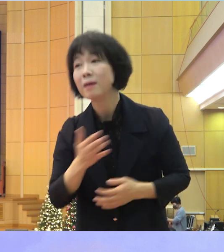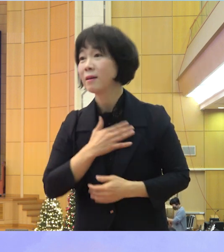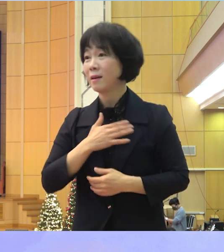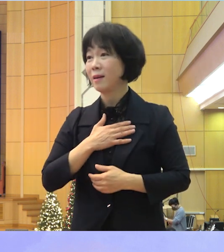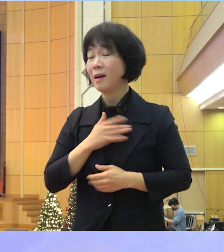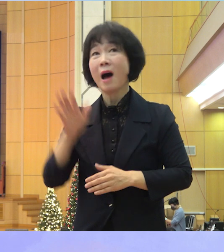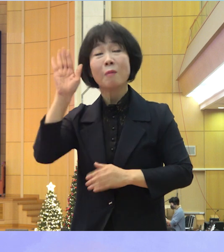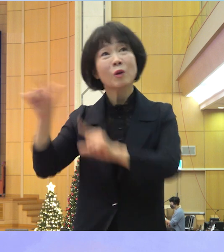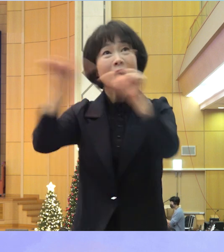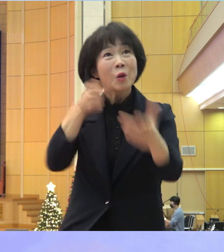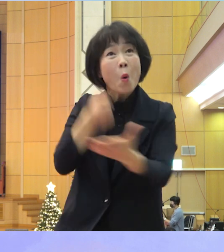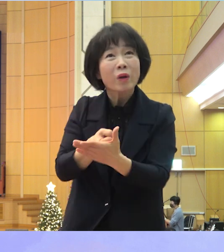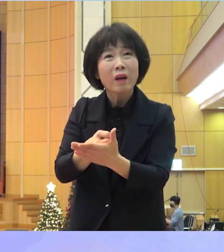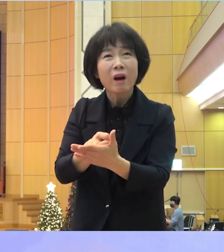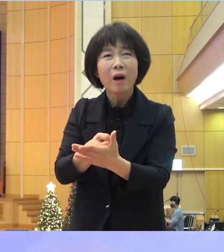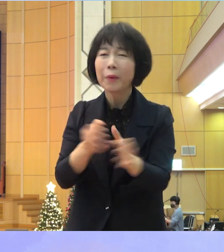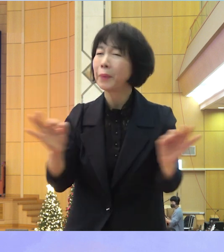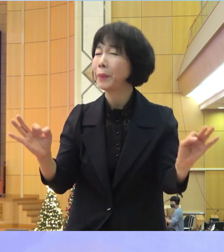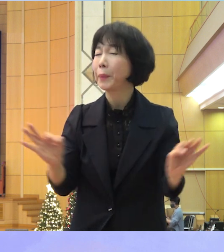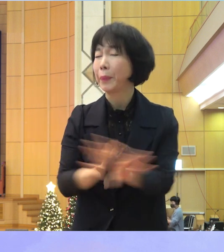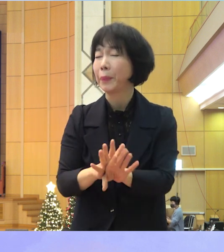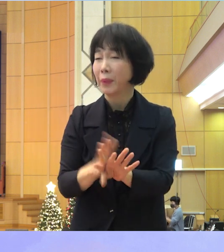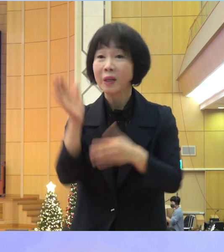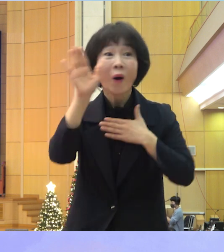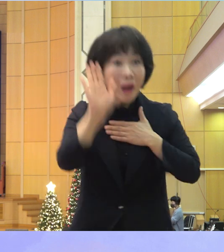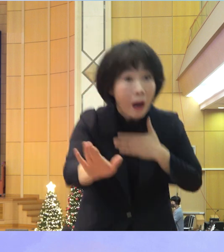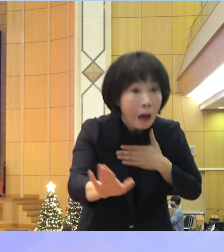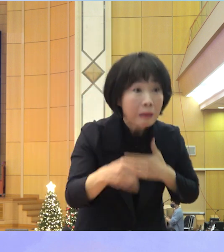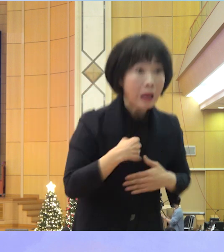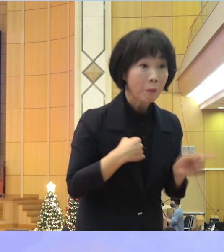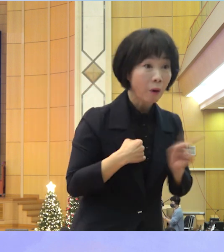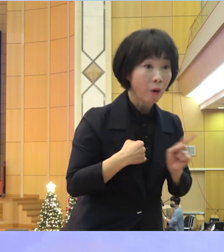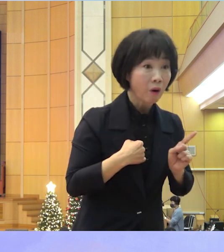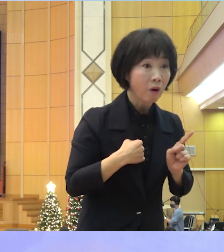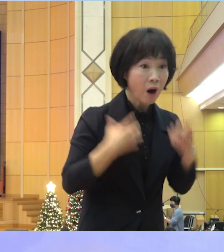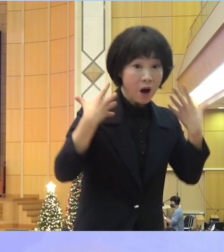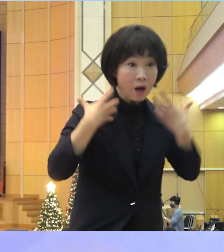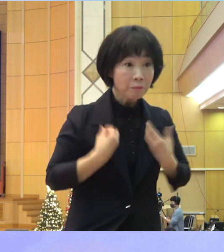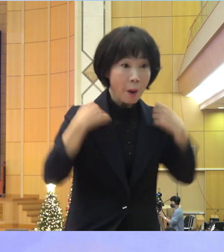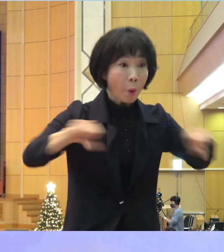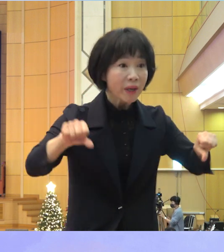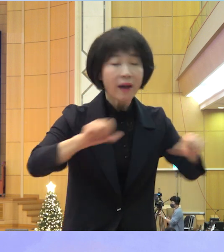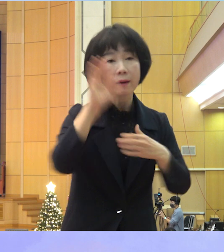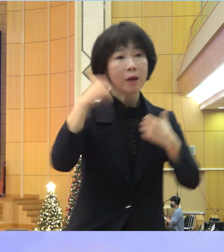세상에 살아갈 용기가 어디 있겠어요? 그런데 그렇게